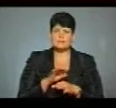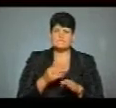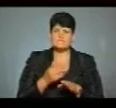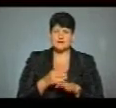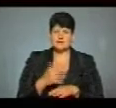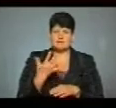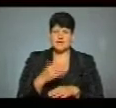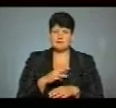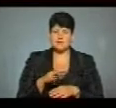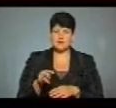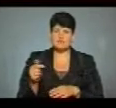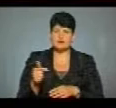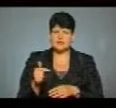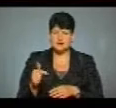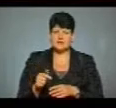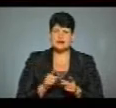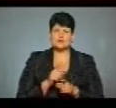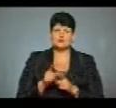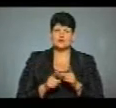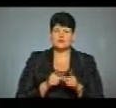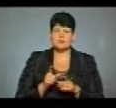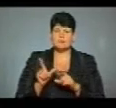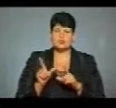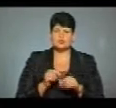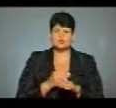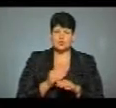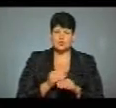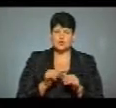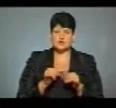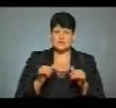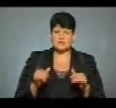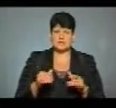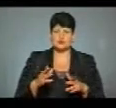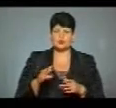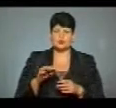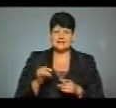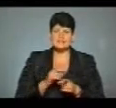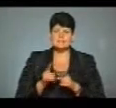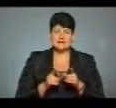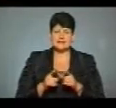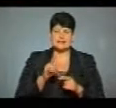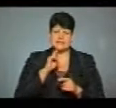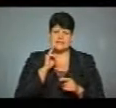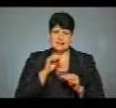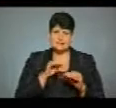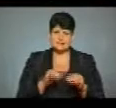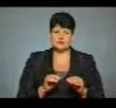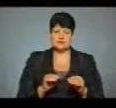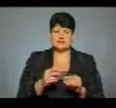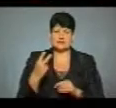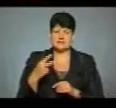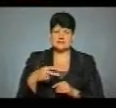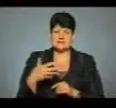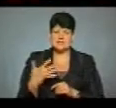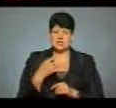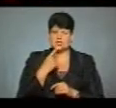виділили 5 мільйонів гривень. Реконструювали проїжджу частину, розширили тротуар, змінили зелену на насадження, висадили